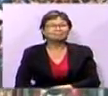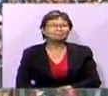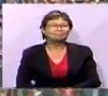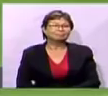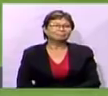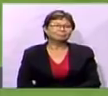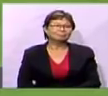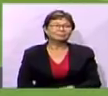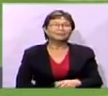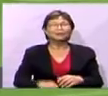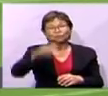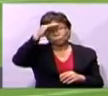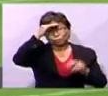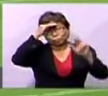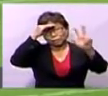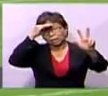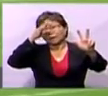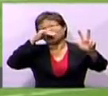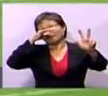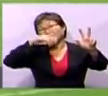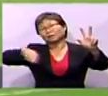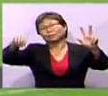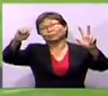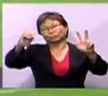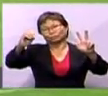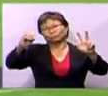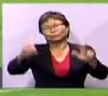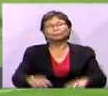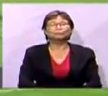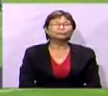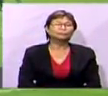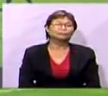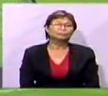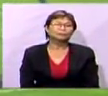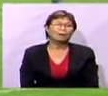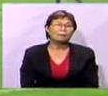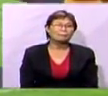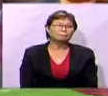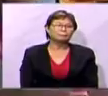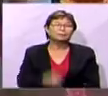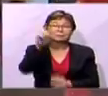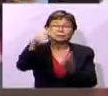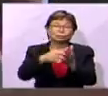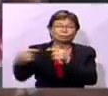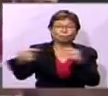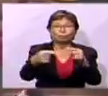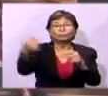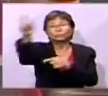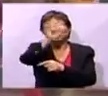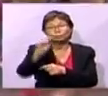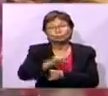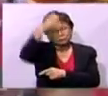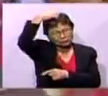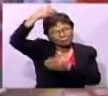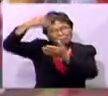Keputusan muktamad JDT 3, Melaka United 0. Dalam satu lagi aksi Liga Super,